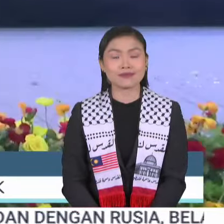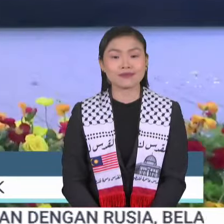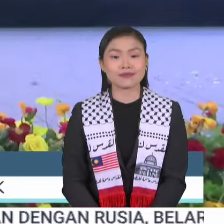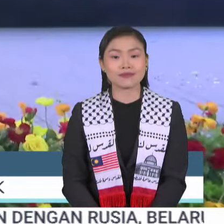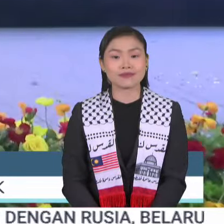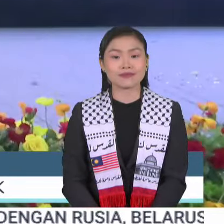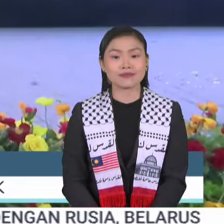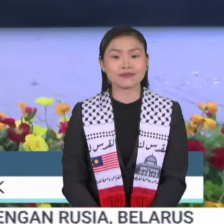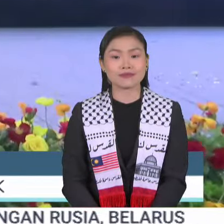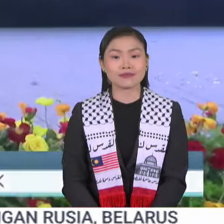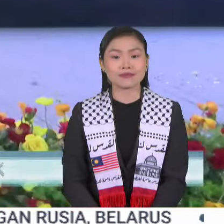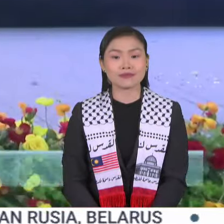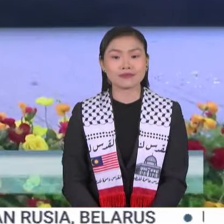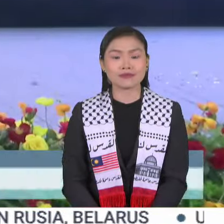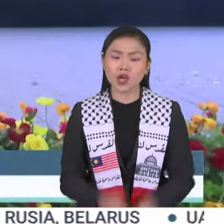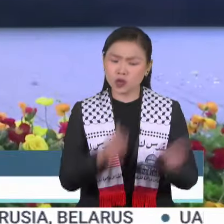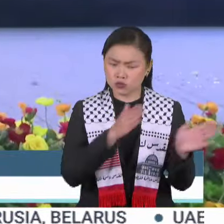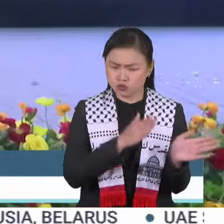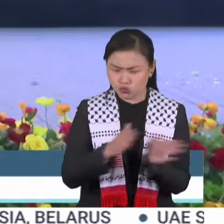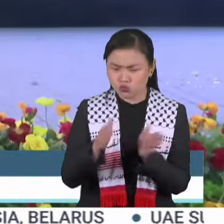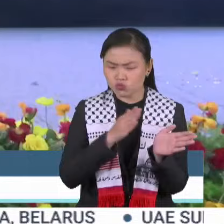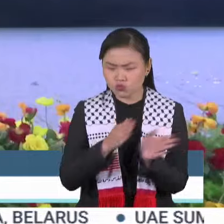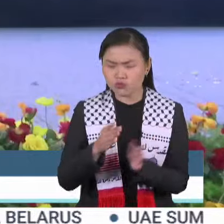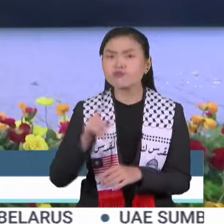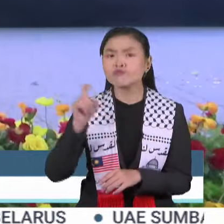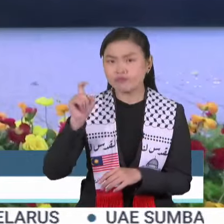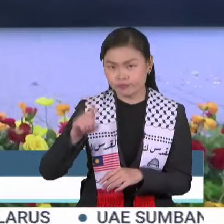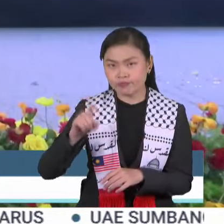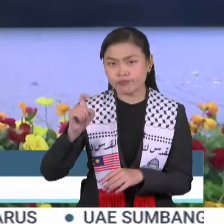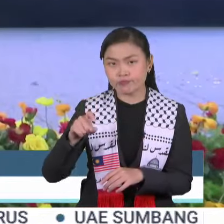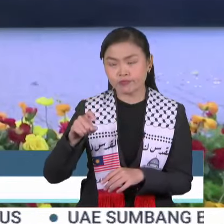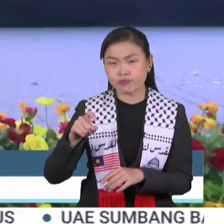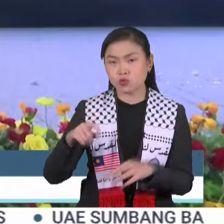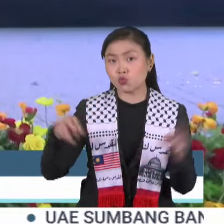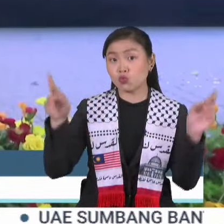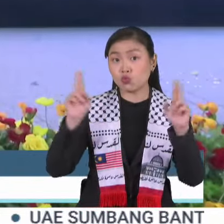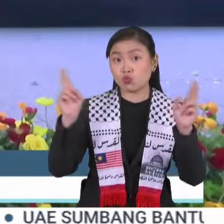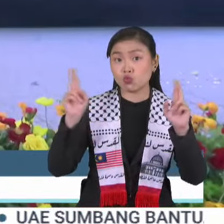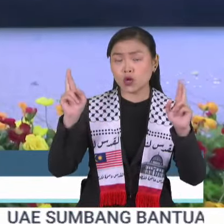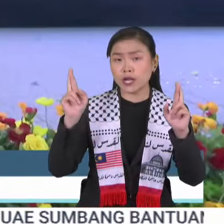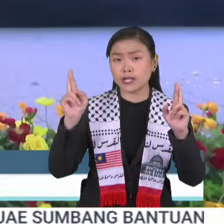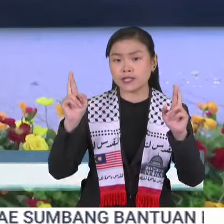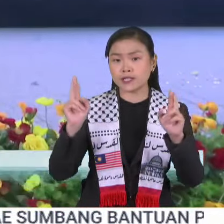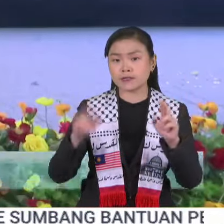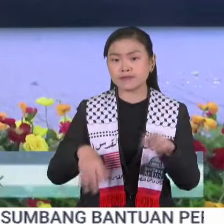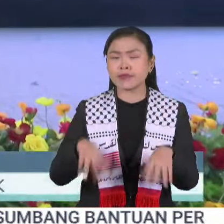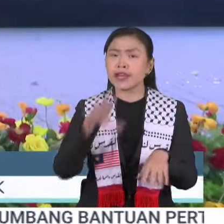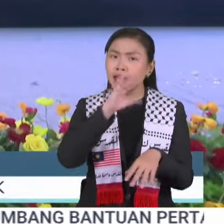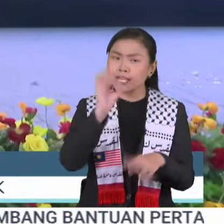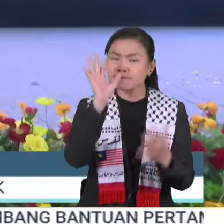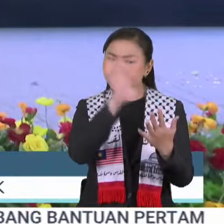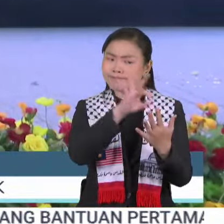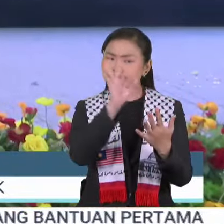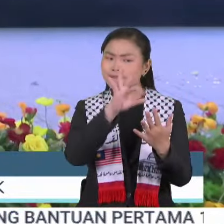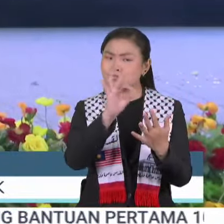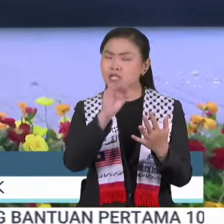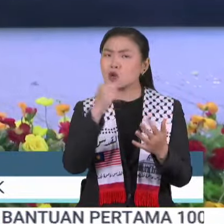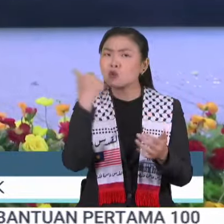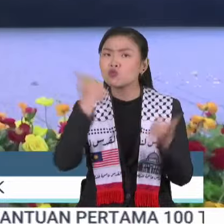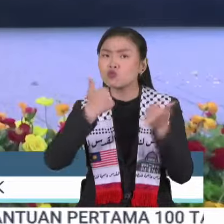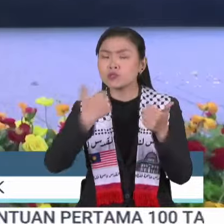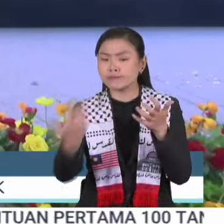Pukul 3 pagi. Itulah perancangan dia, mesti kena buat persediaan rapi lah, kena pilih lagu yang betul-betul